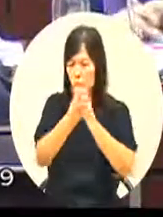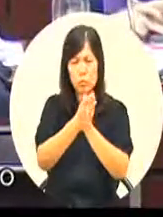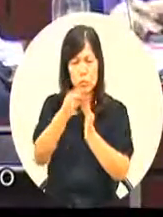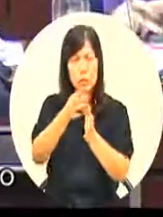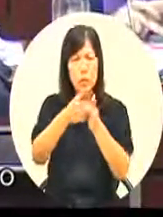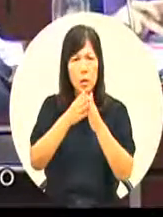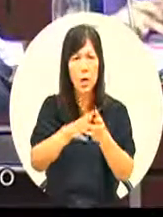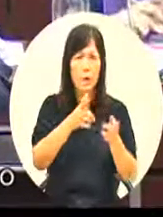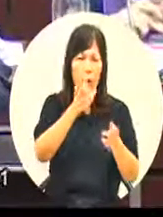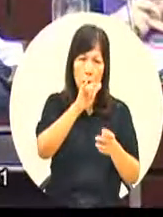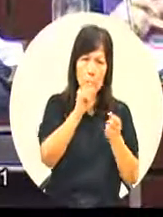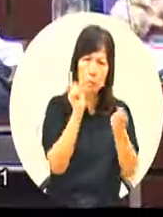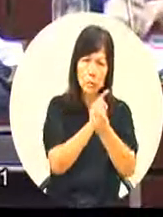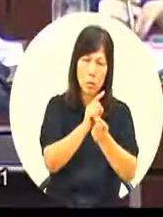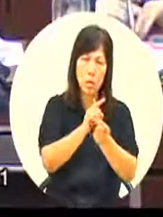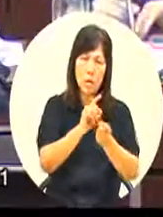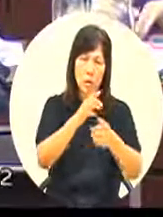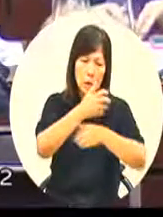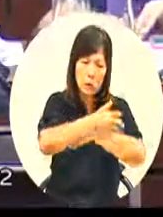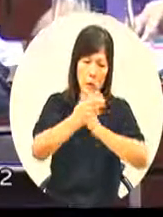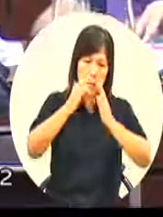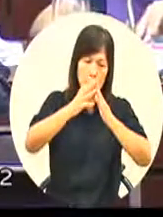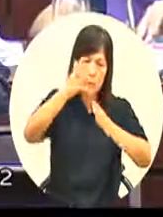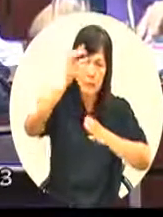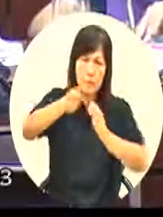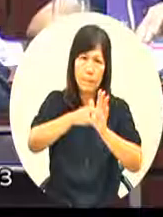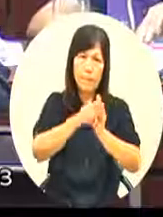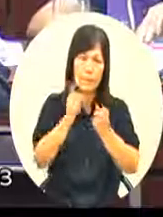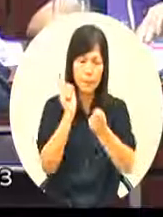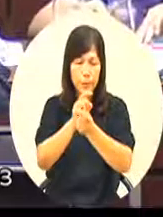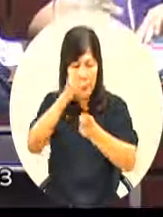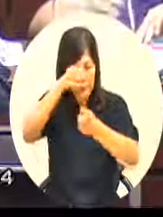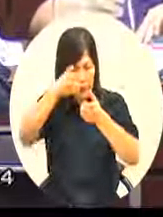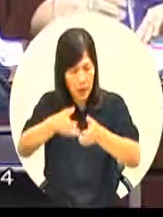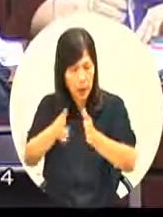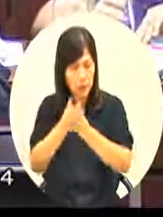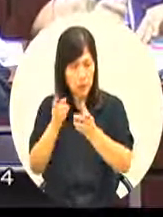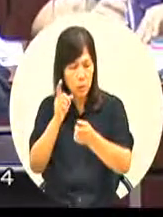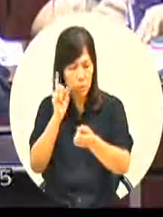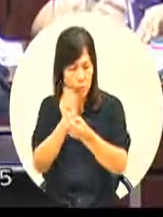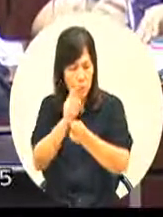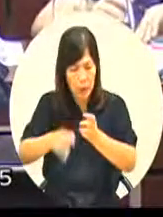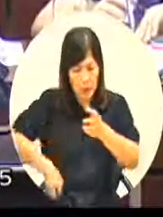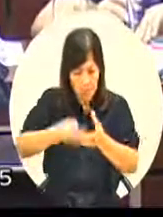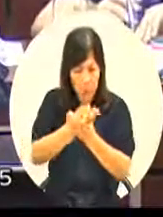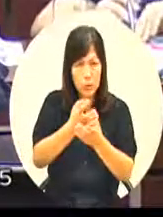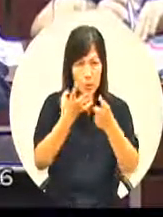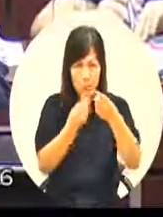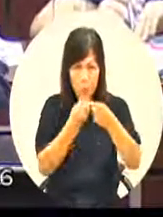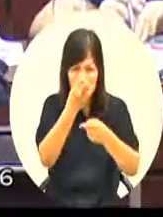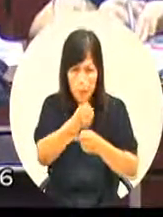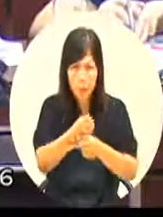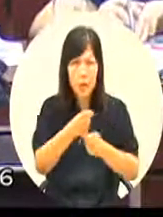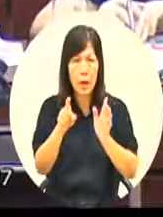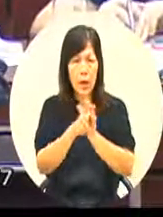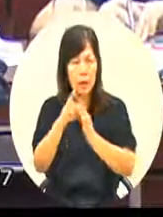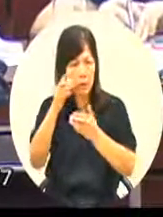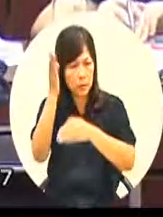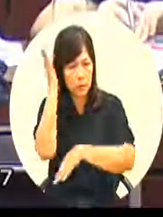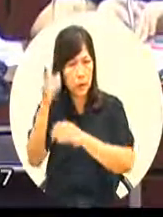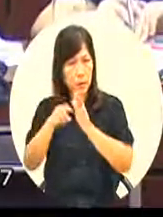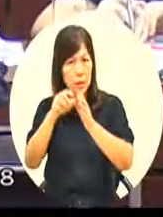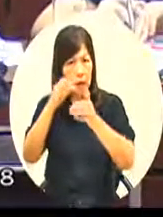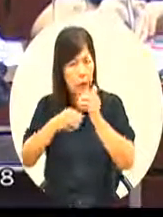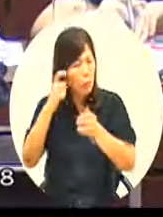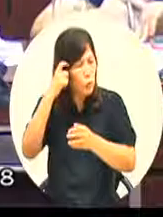师整体对县市首长的满意度，包括重视国民教育的投资比例，还有政策满意度，